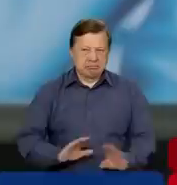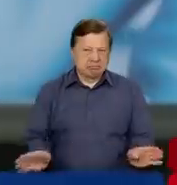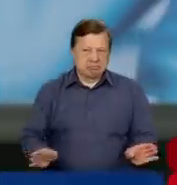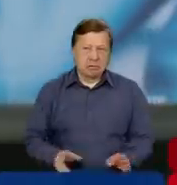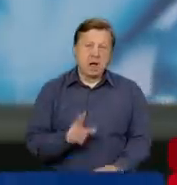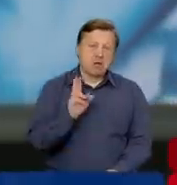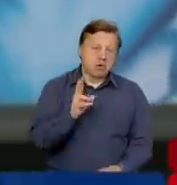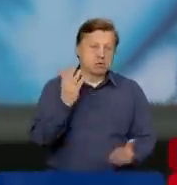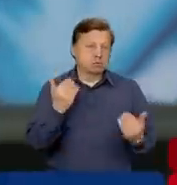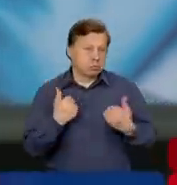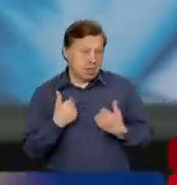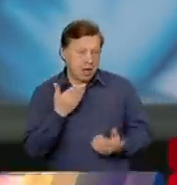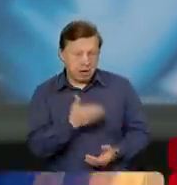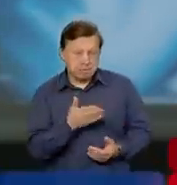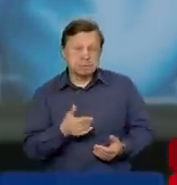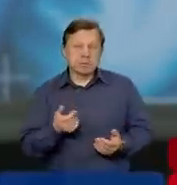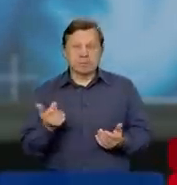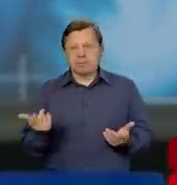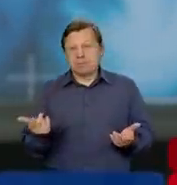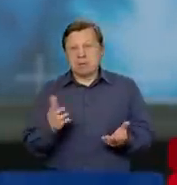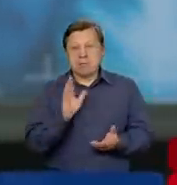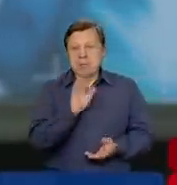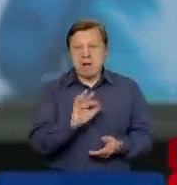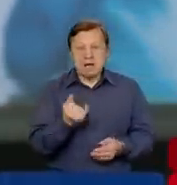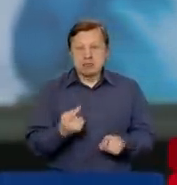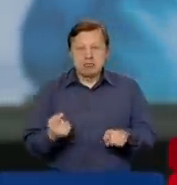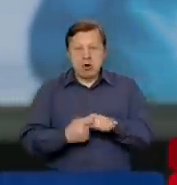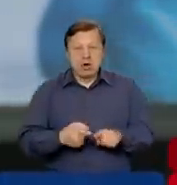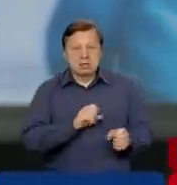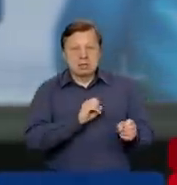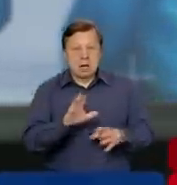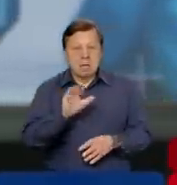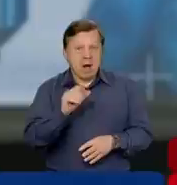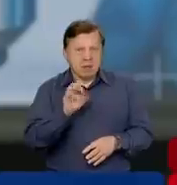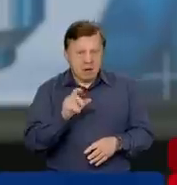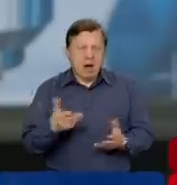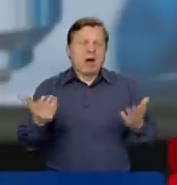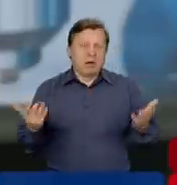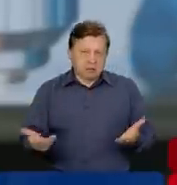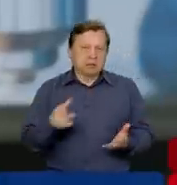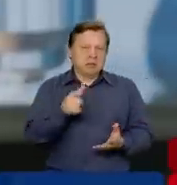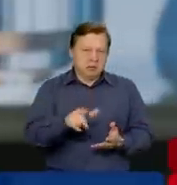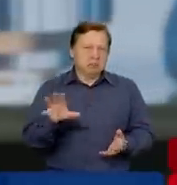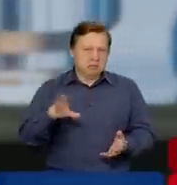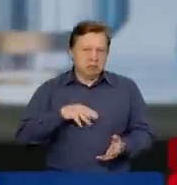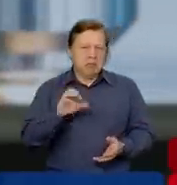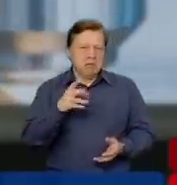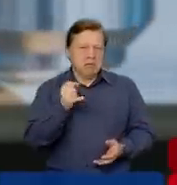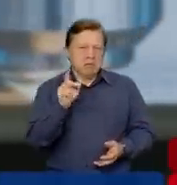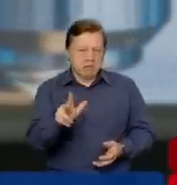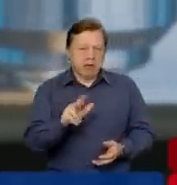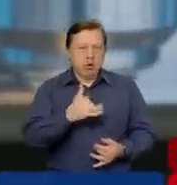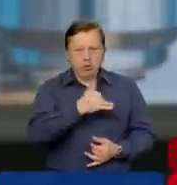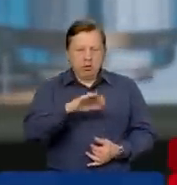jest w szpitalu i wtedy w sytuacji, gdy ma dodatkowo też zakażenie bakteryjne, no to oczywiście stosujemy antybiotyki z różnych grup, nie